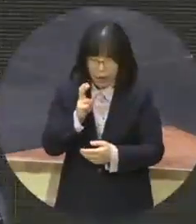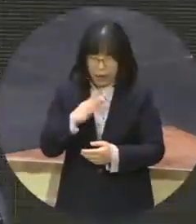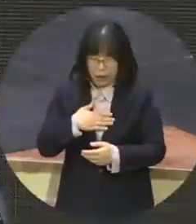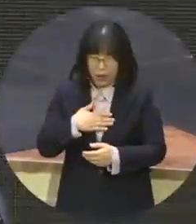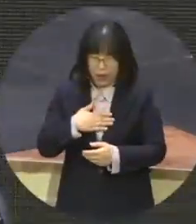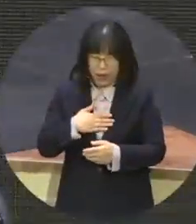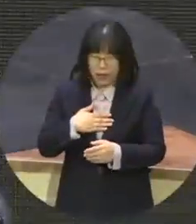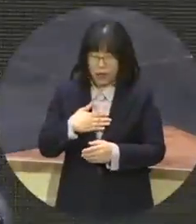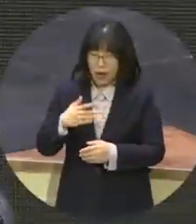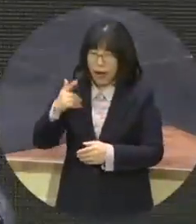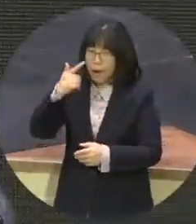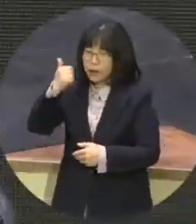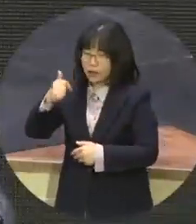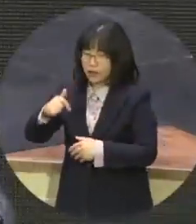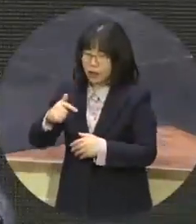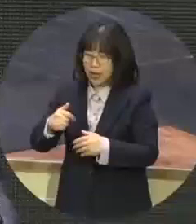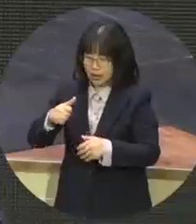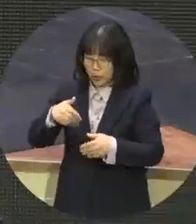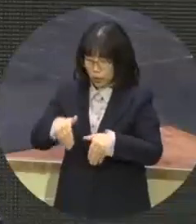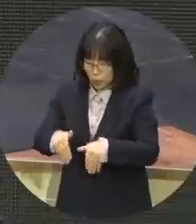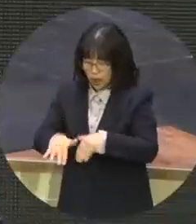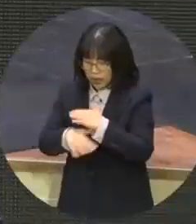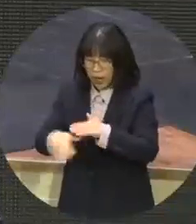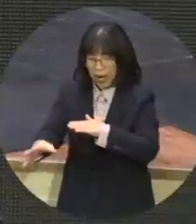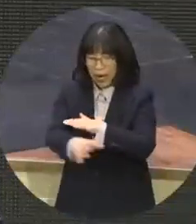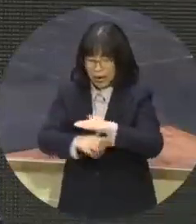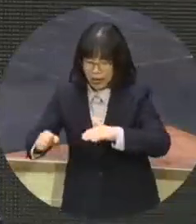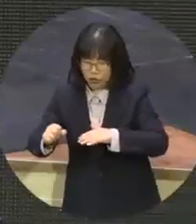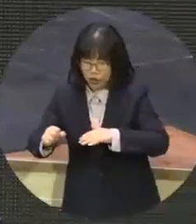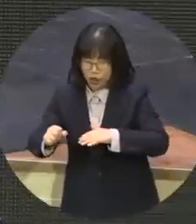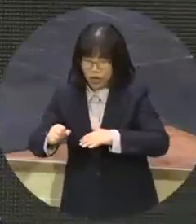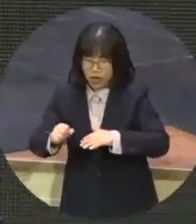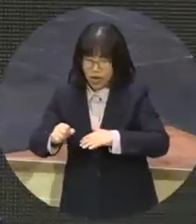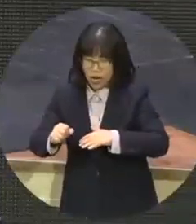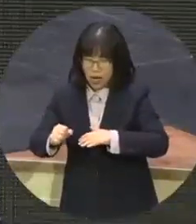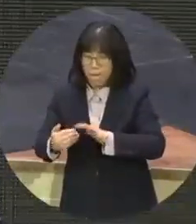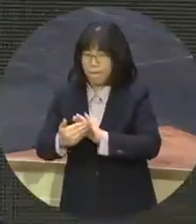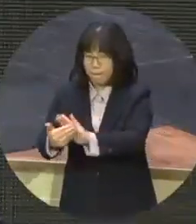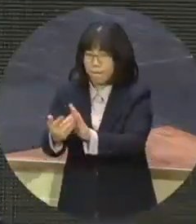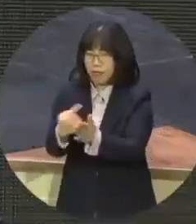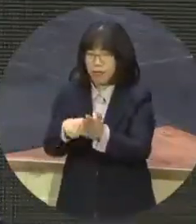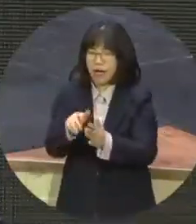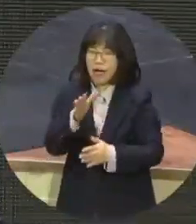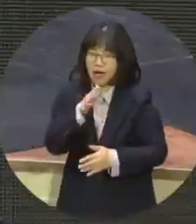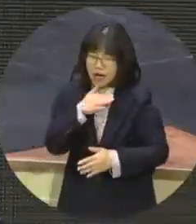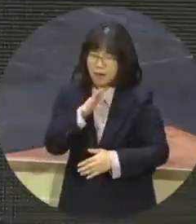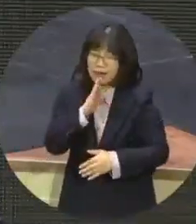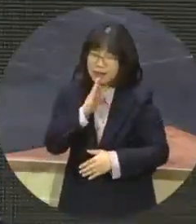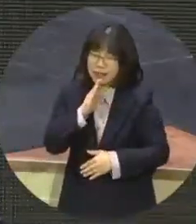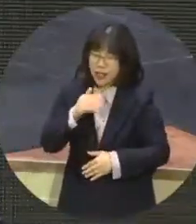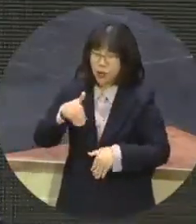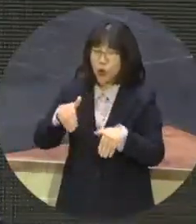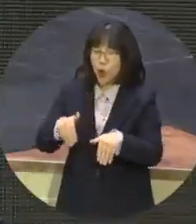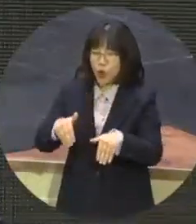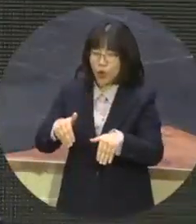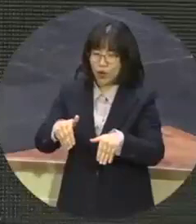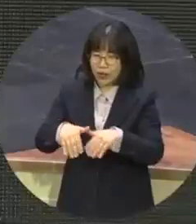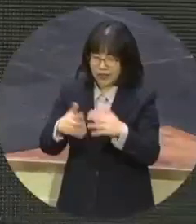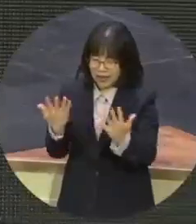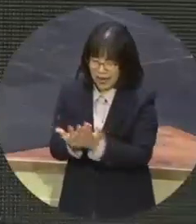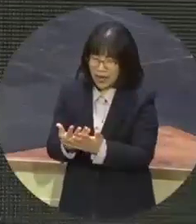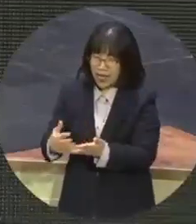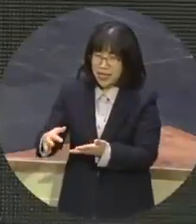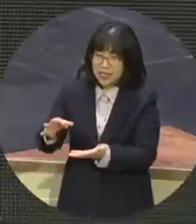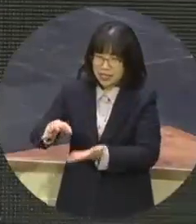것이다. 그런데 그걸 하지 않게 하기 위해서 다 준다고 했다. 그리고 얼마나 너희 아버지가